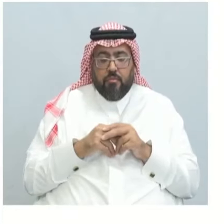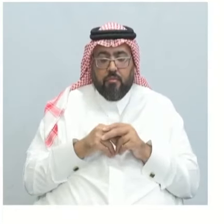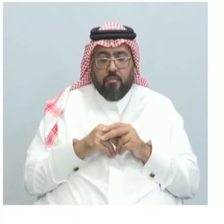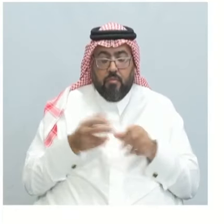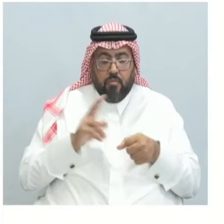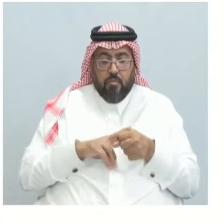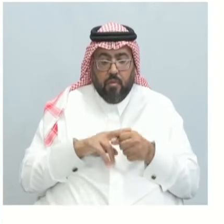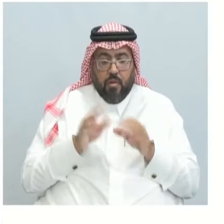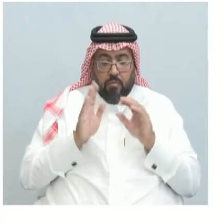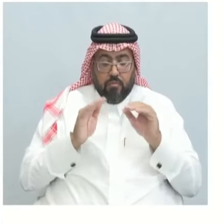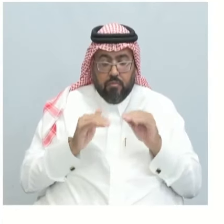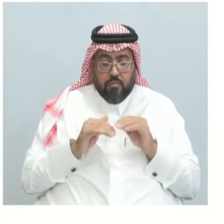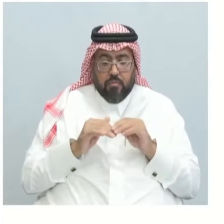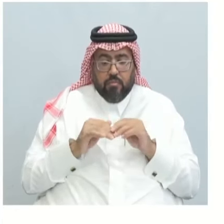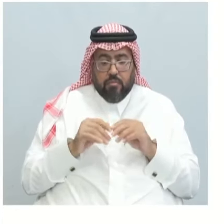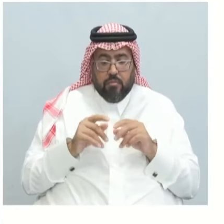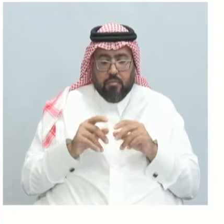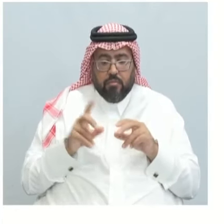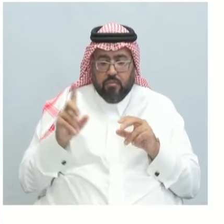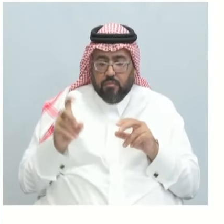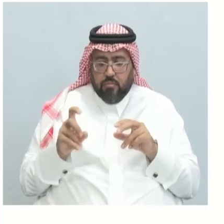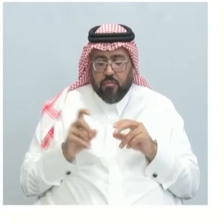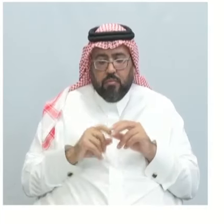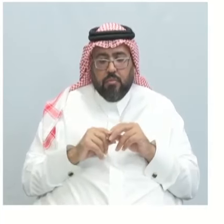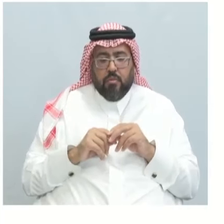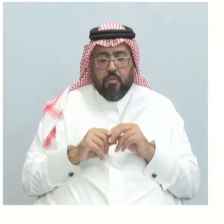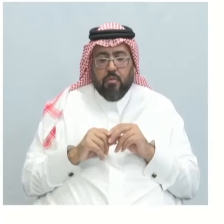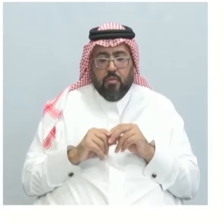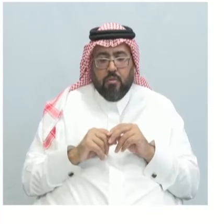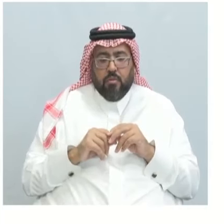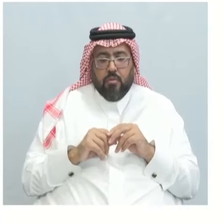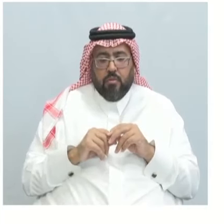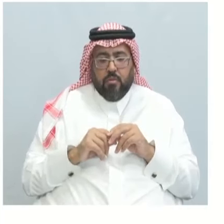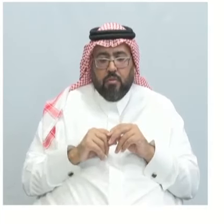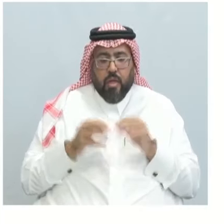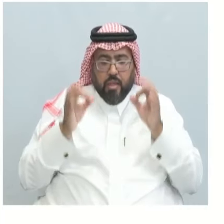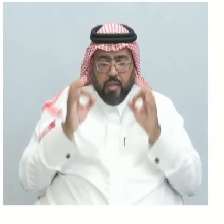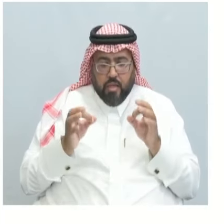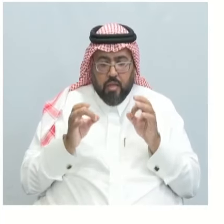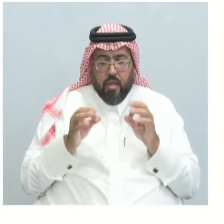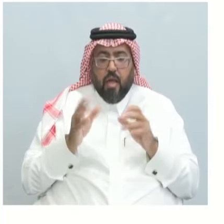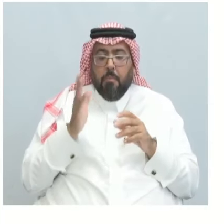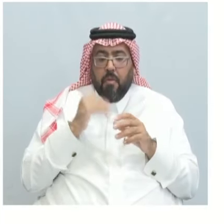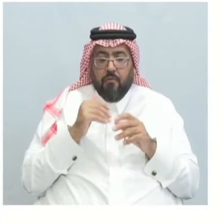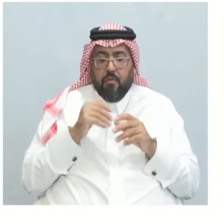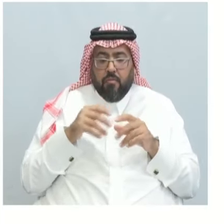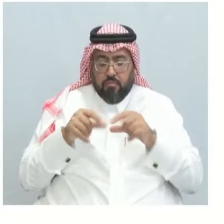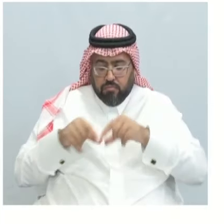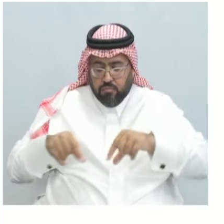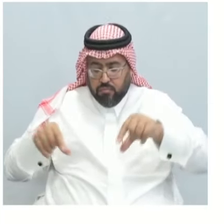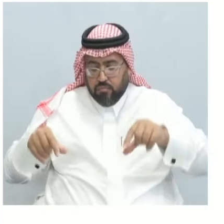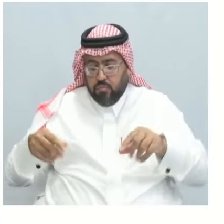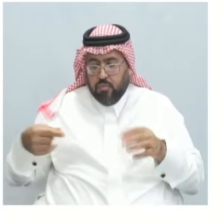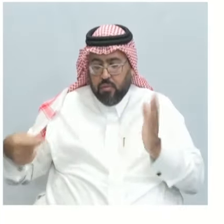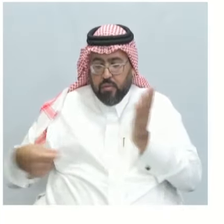اعاده تشغيل الحاسب نفذ الاتي تحقق من عدم وجود كيبل يو اس